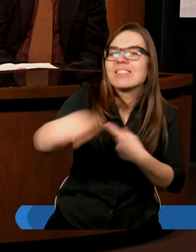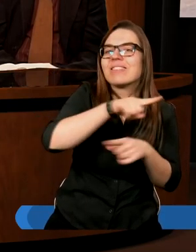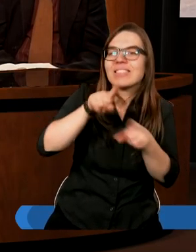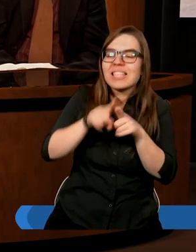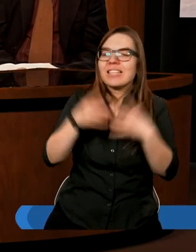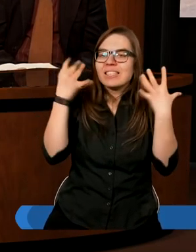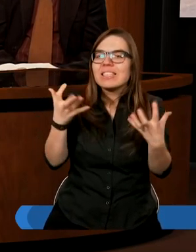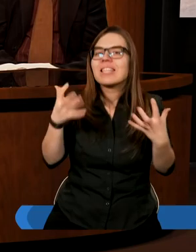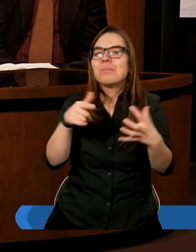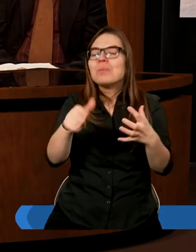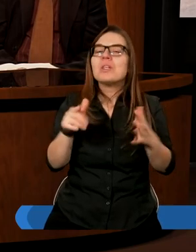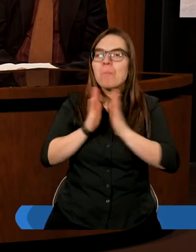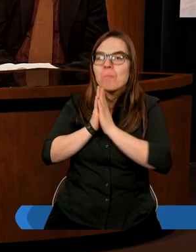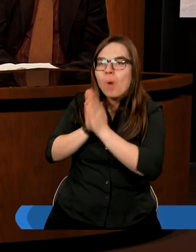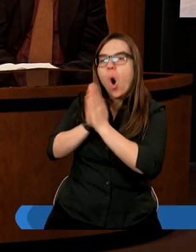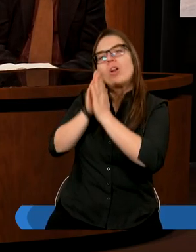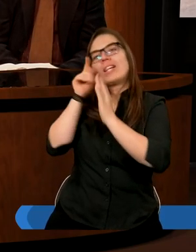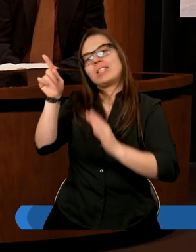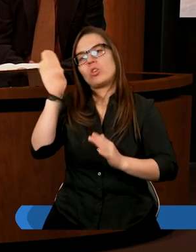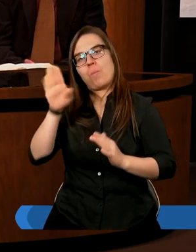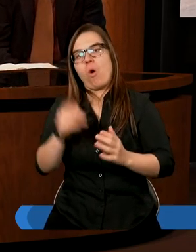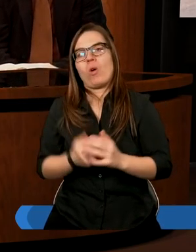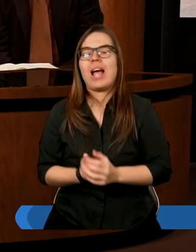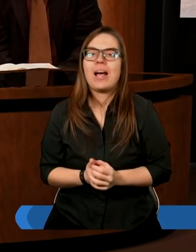też chcemy się modlić